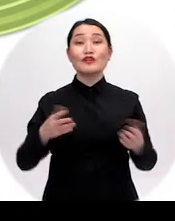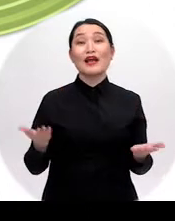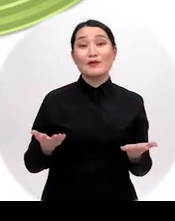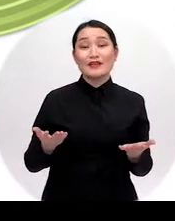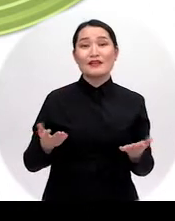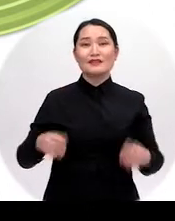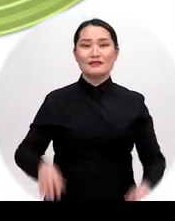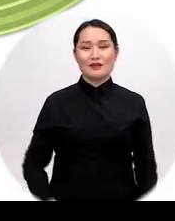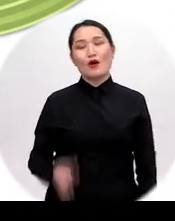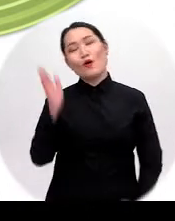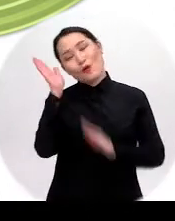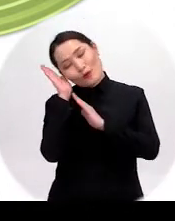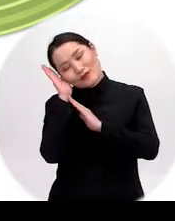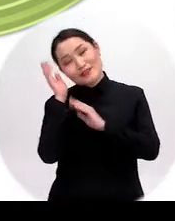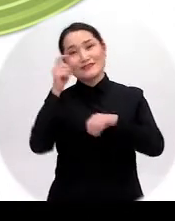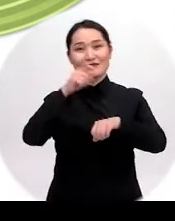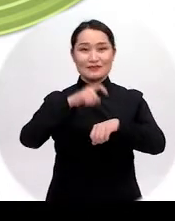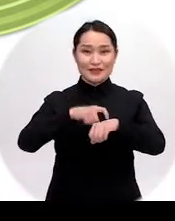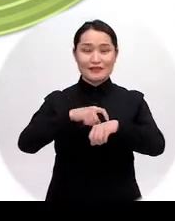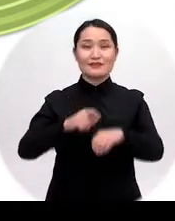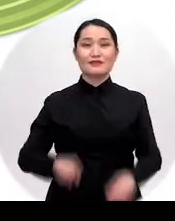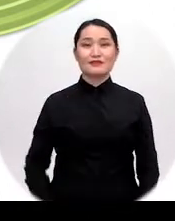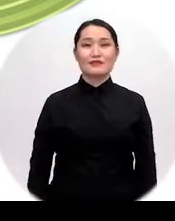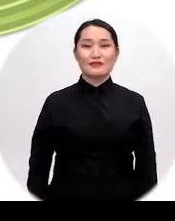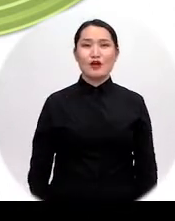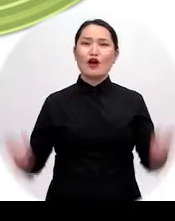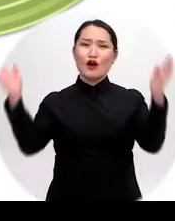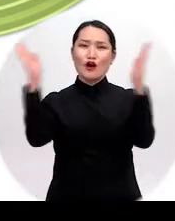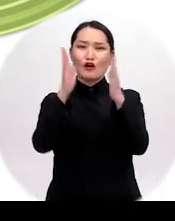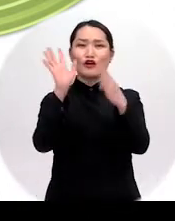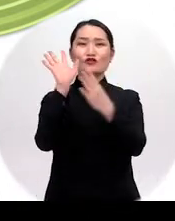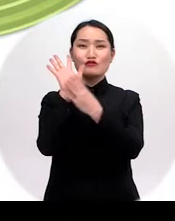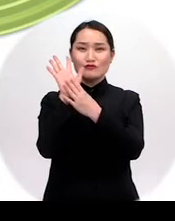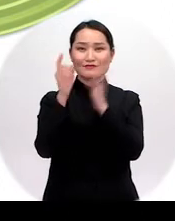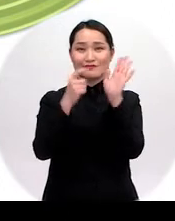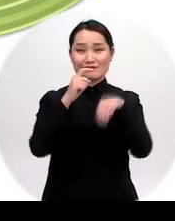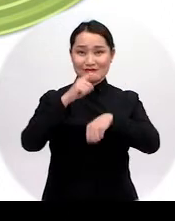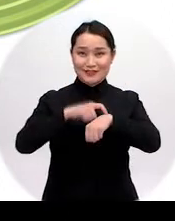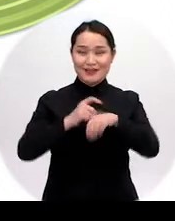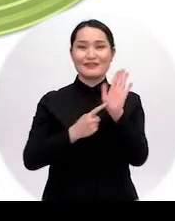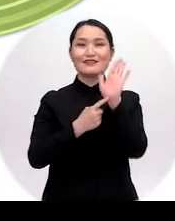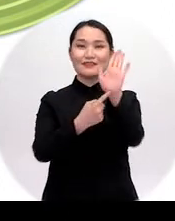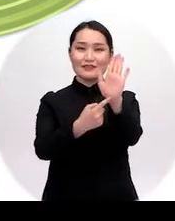энэ юу гэсэн үг лээ? Унтах цаг болж байна гин. Оройн 9 цагийг үзүүлж байна.